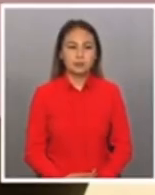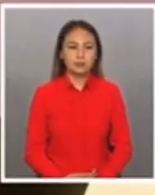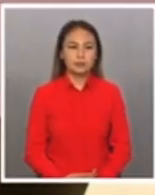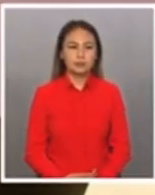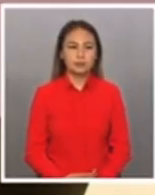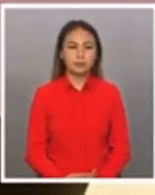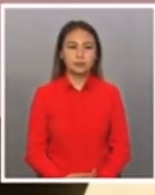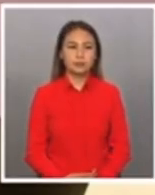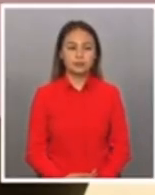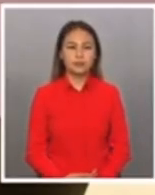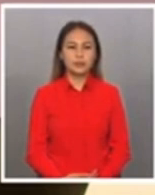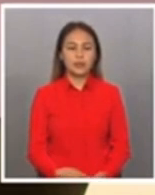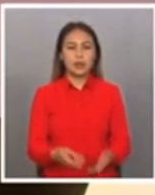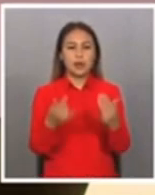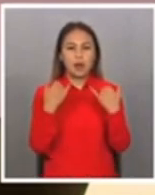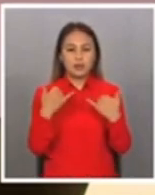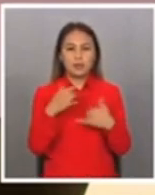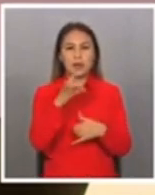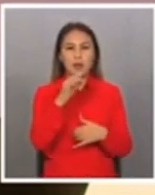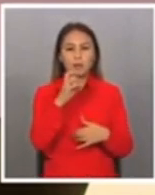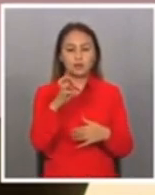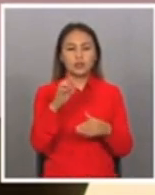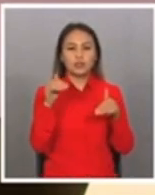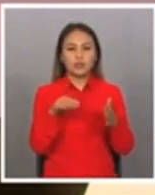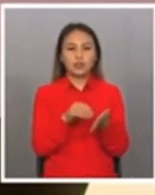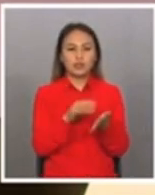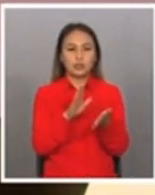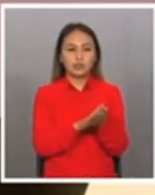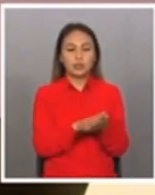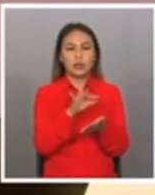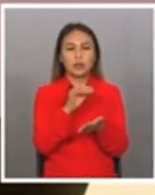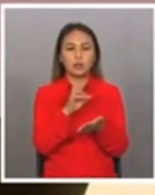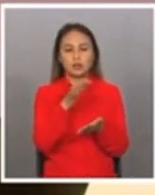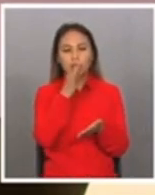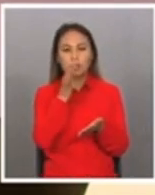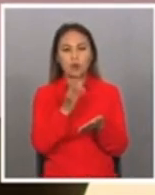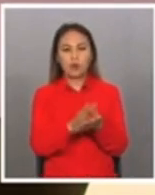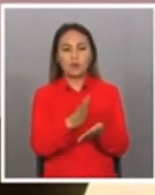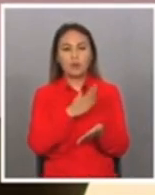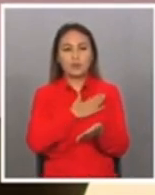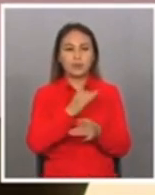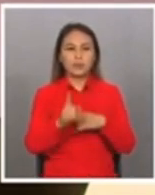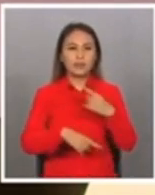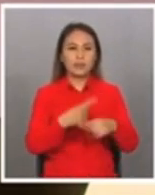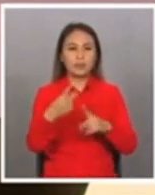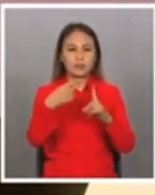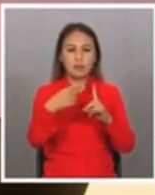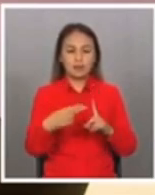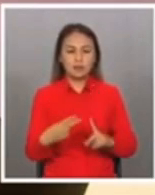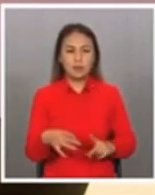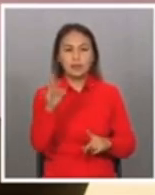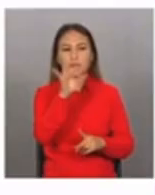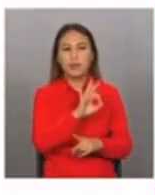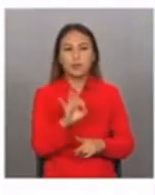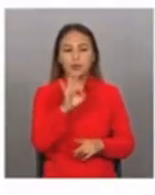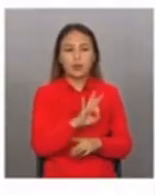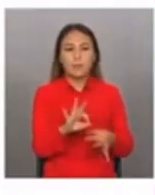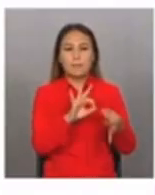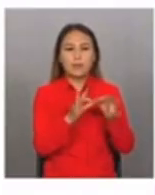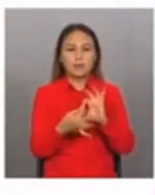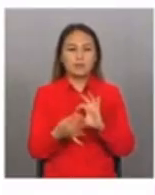Балалар, қазір ребусты шешейік. Ребустың жауабы біздің келесі мәтініміз не туралы болатынын